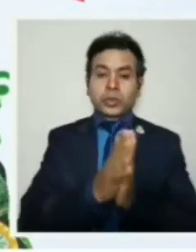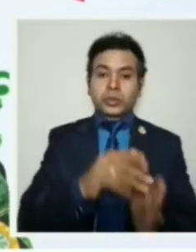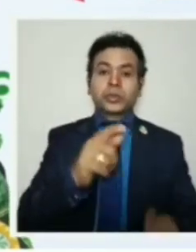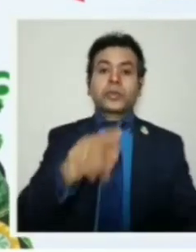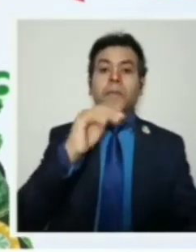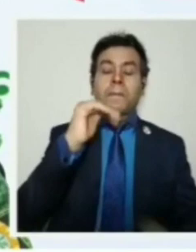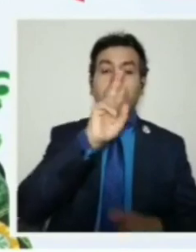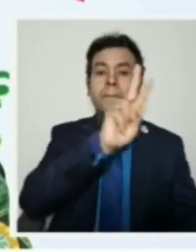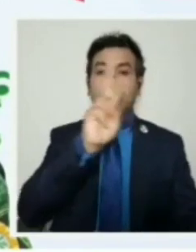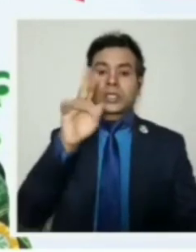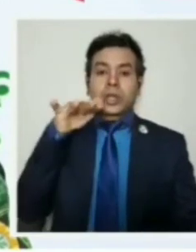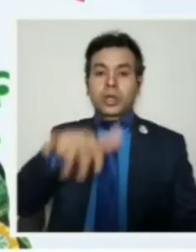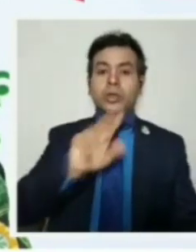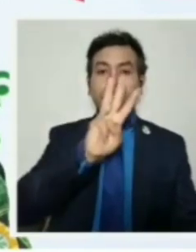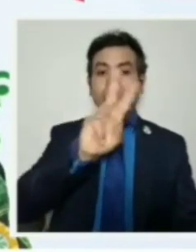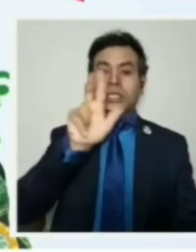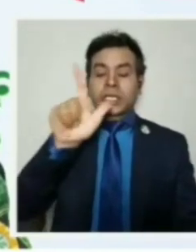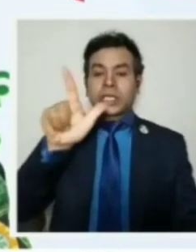2,71,867টি।